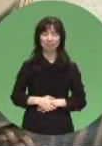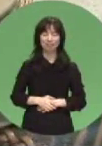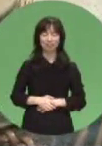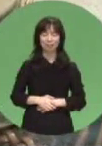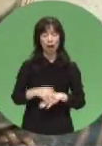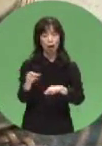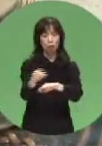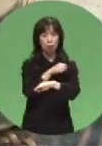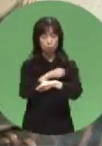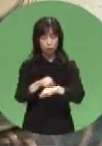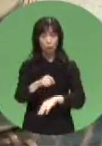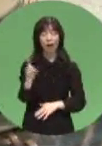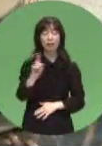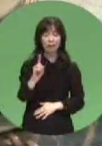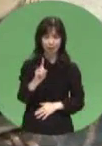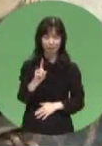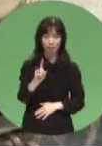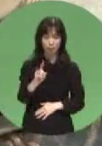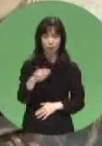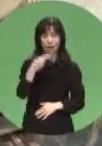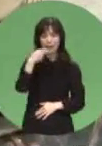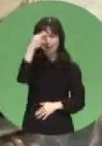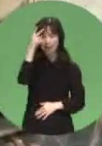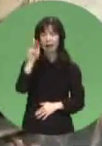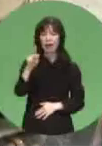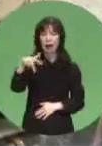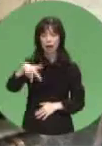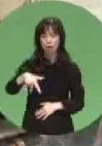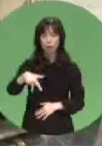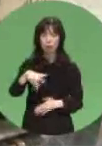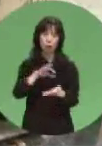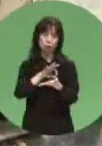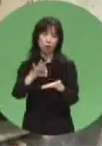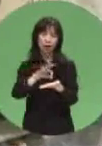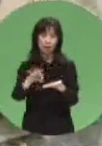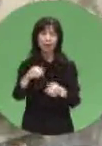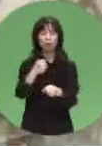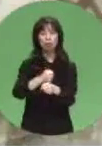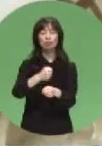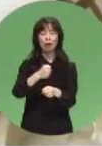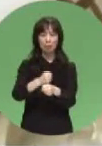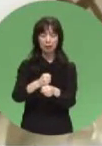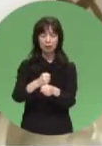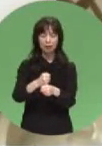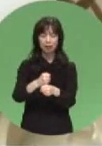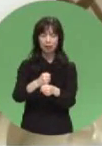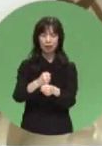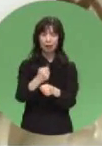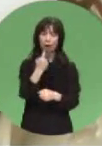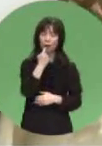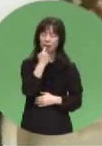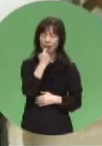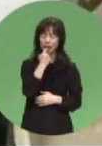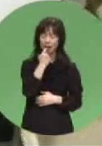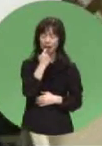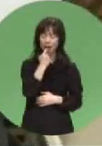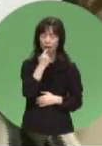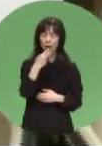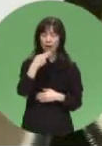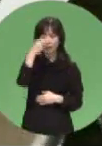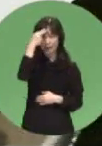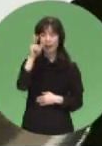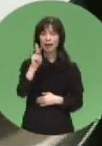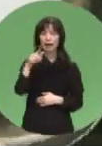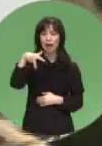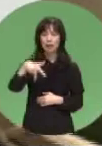竹姫プリンの最大の特徴は酒粕を使っていることです。お口の中でほんのりとほのかに香